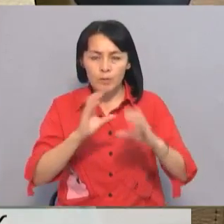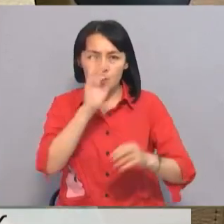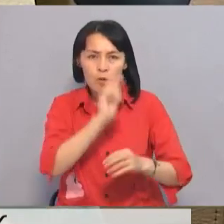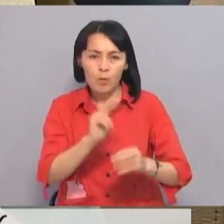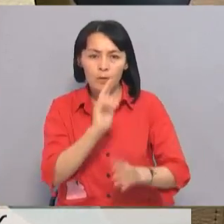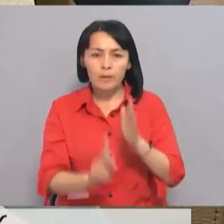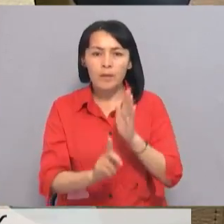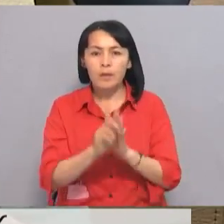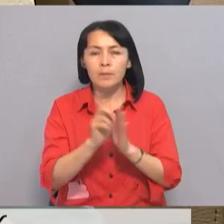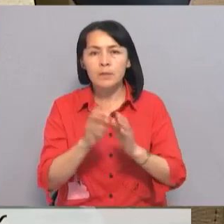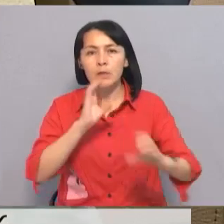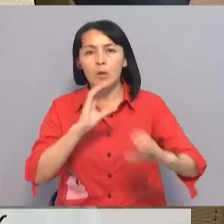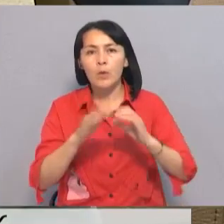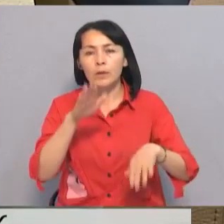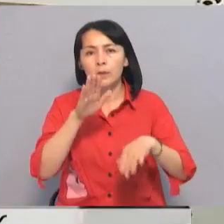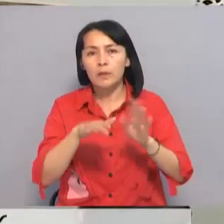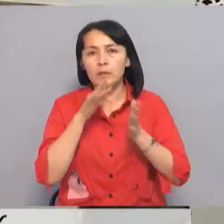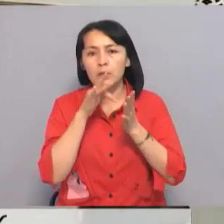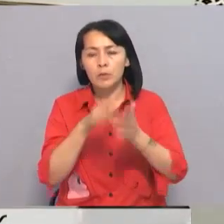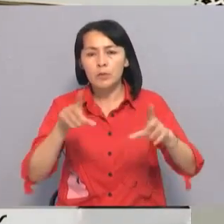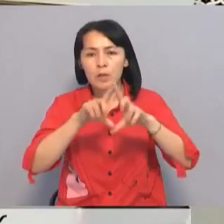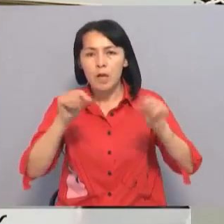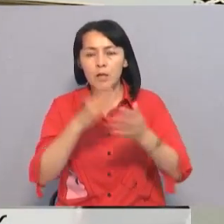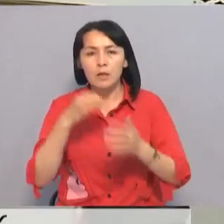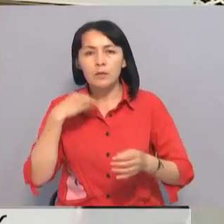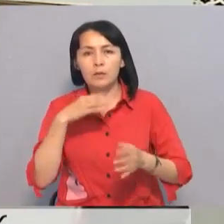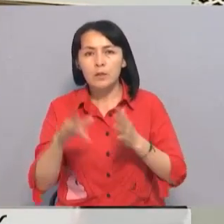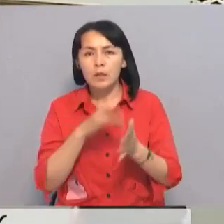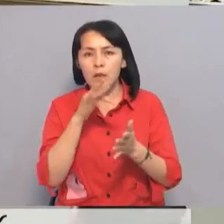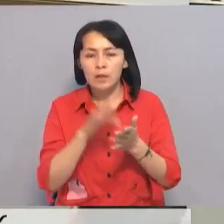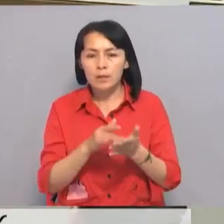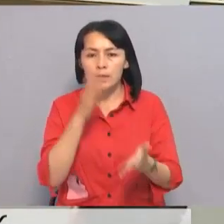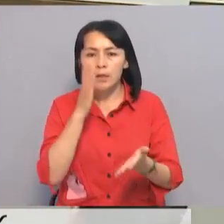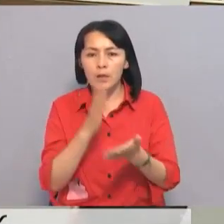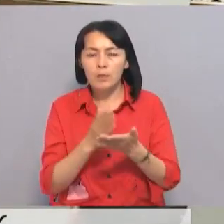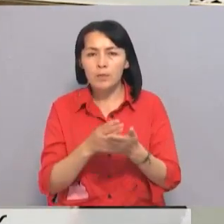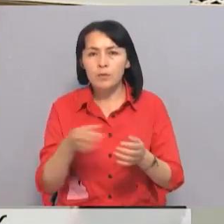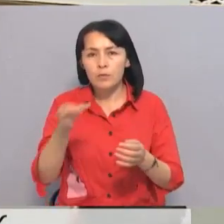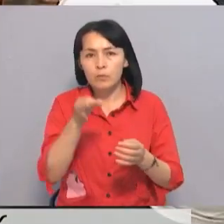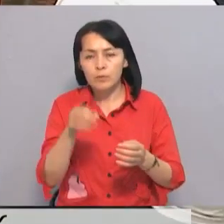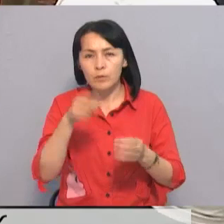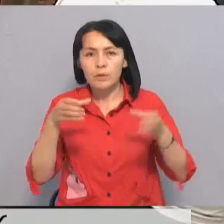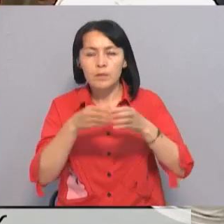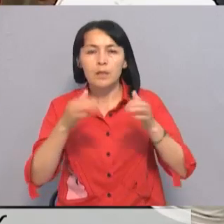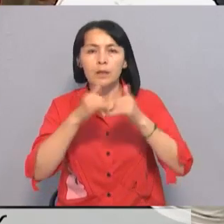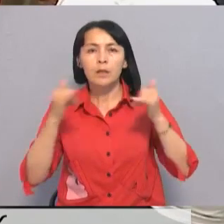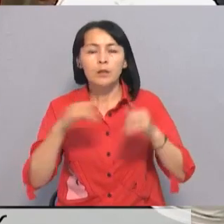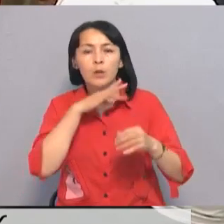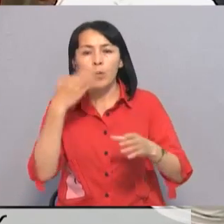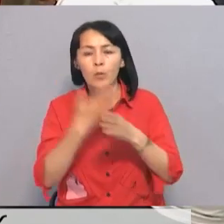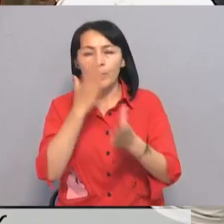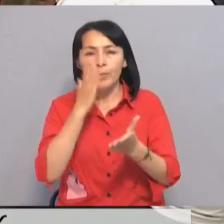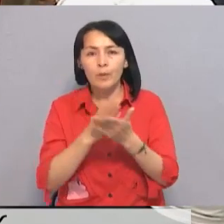оқытыла бастады. Оқу орны ерекше туристік нысандар бар Түркістан қаласында орналасуы өңірде осы саланы дамытуға оң ықпал